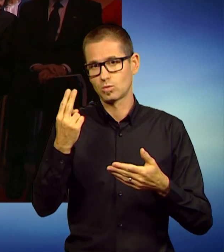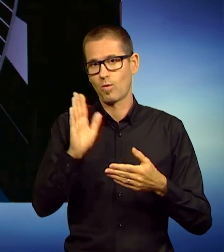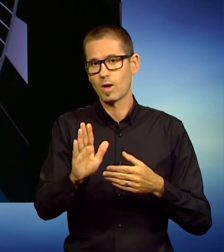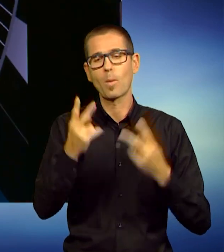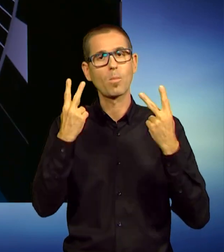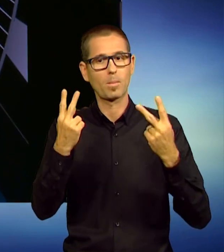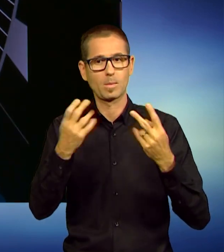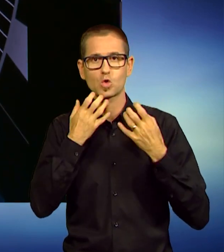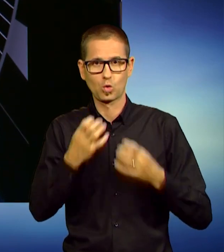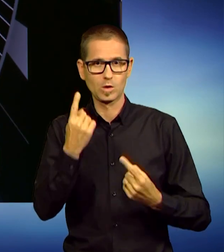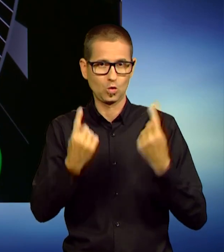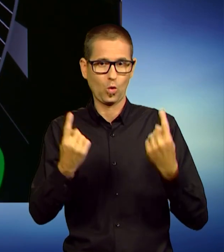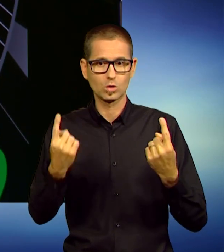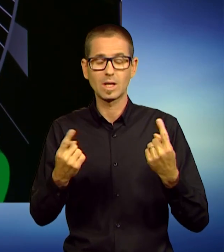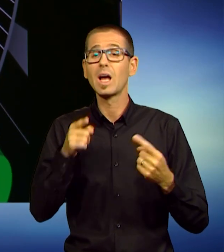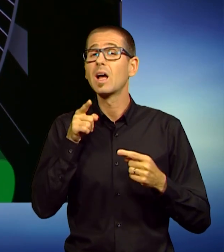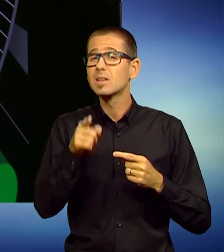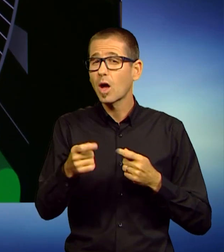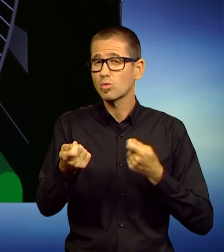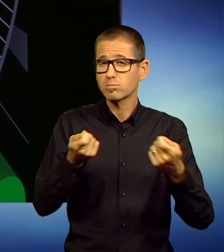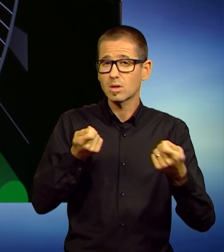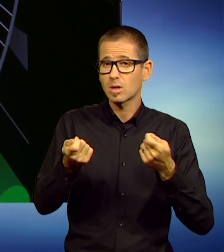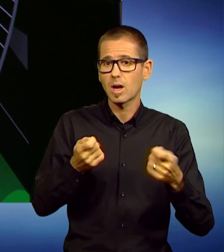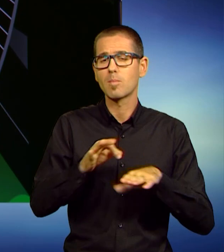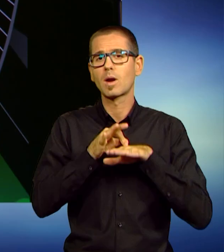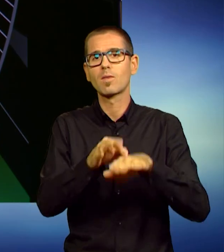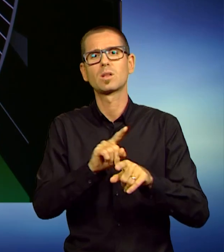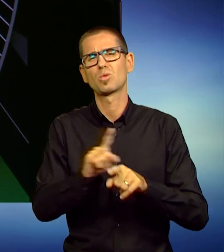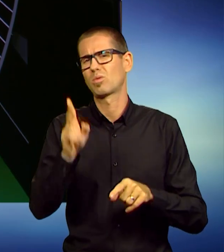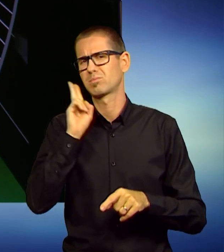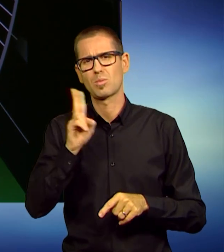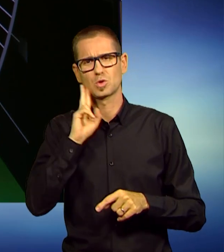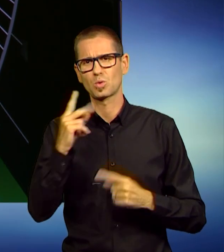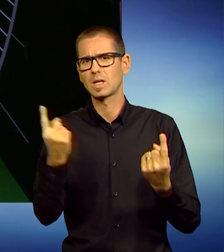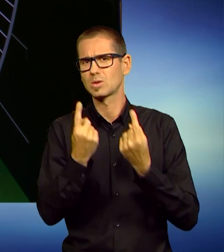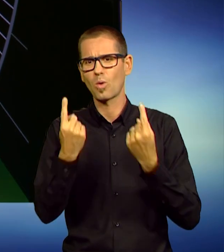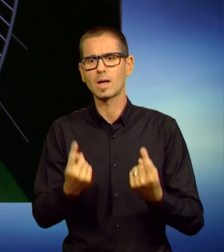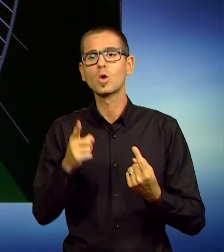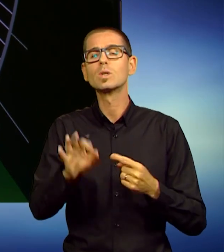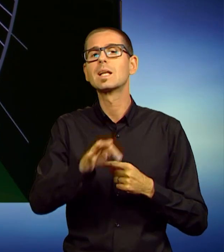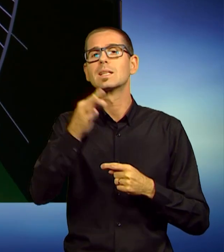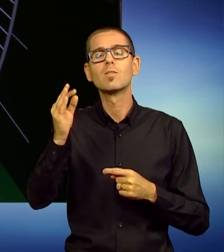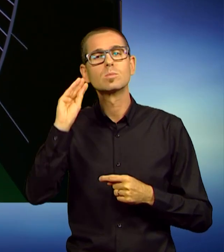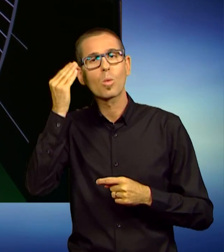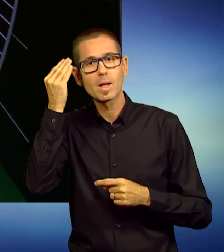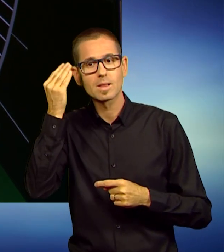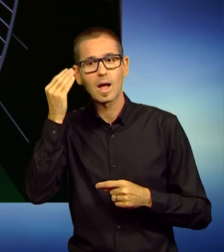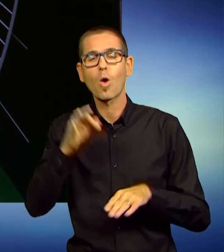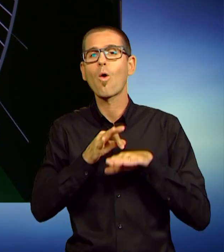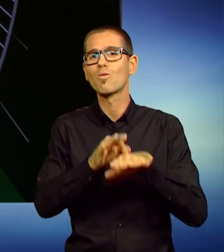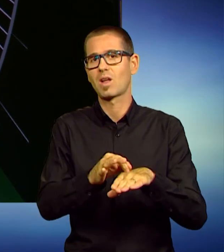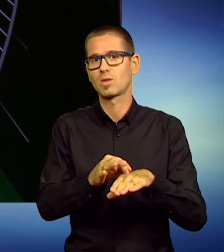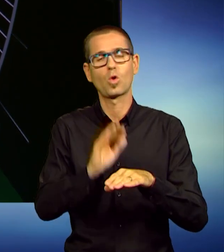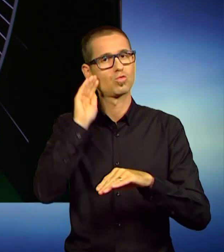dogodkov. Takšno dirigiranje privede celo do absurdnih okoliščin, ko se dnevi spomina uvedejo tako